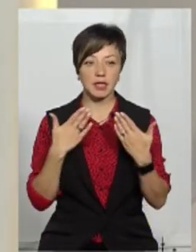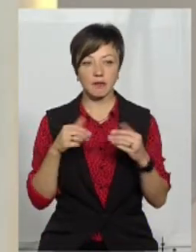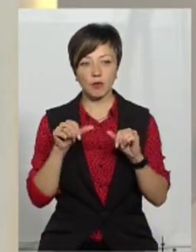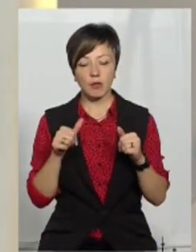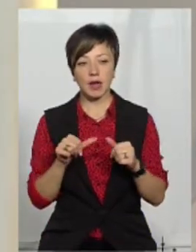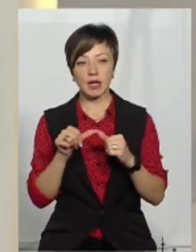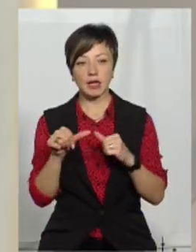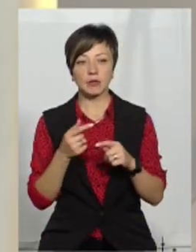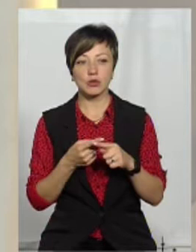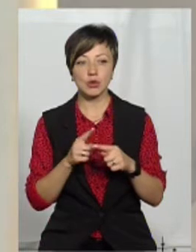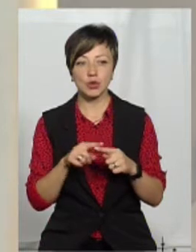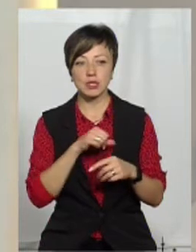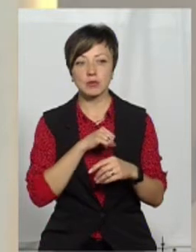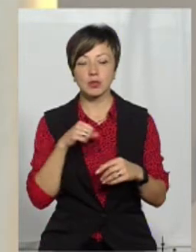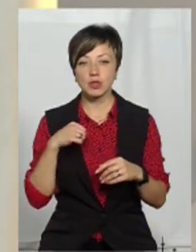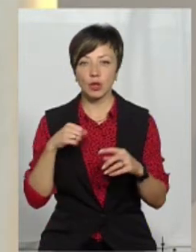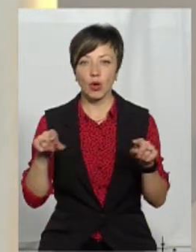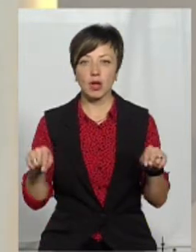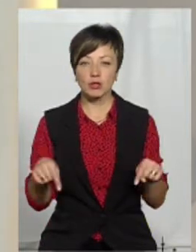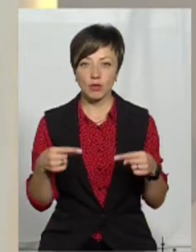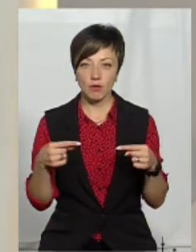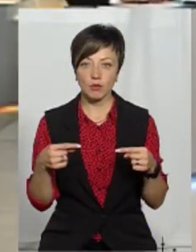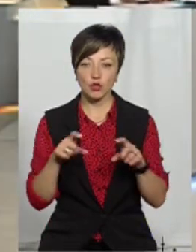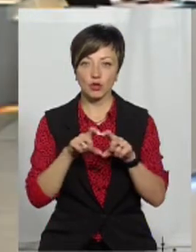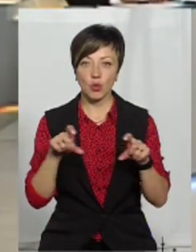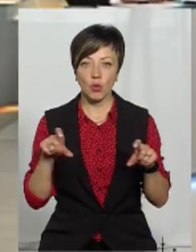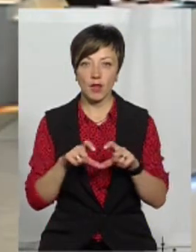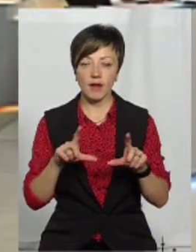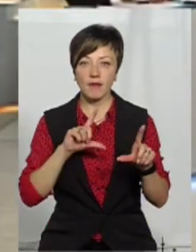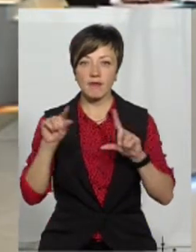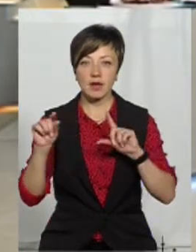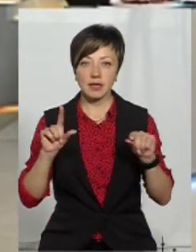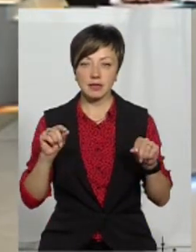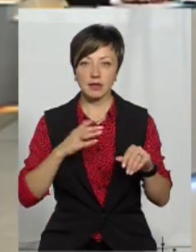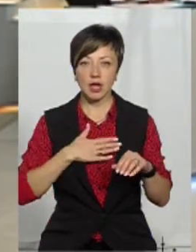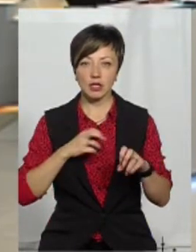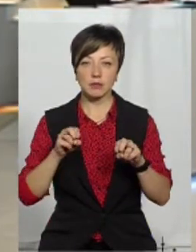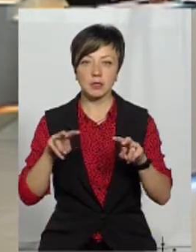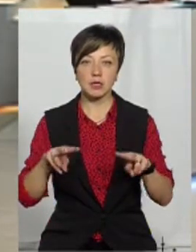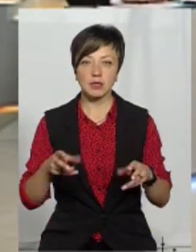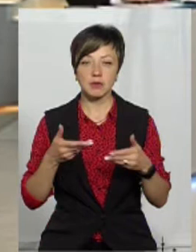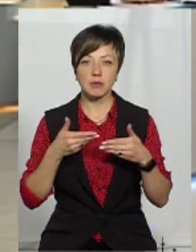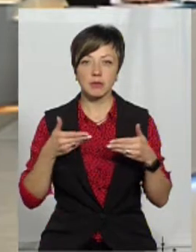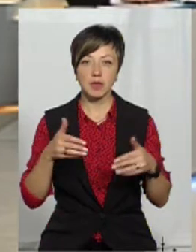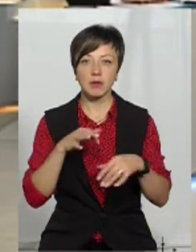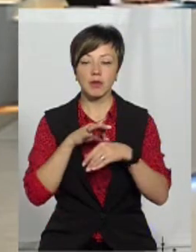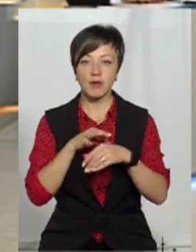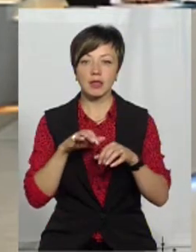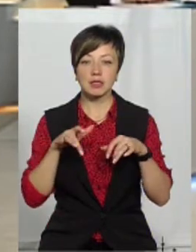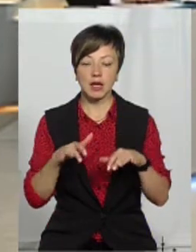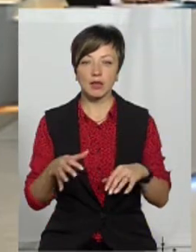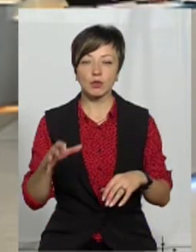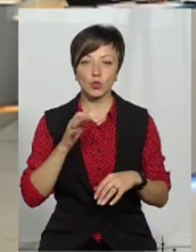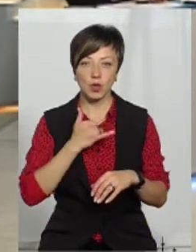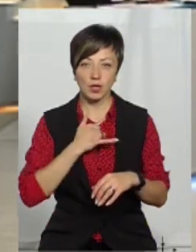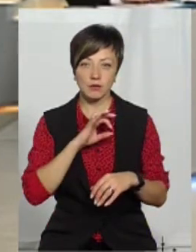що крім цього, ми самостійно організовуємо в школах виїзди наших спеціалістів. Ми провели дуже гарний захід у нас в юстиції